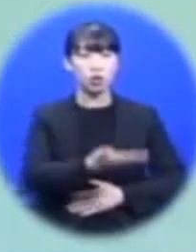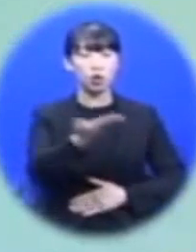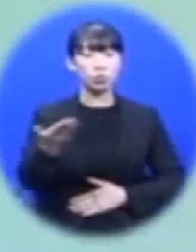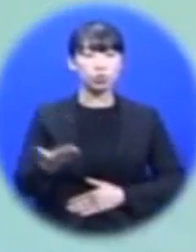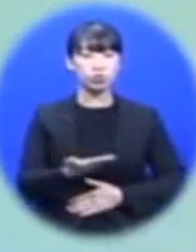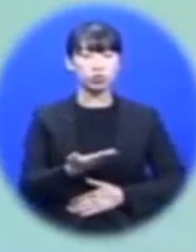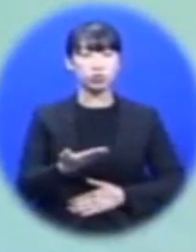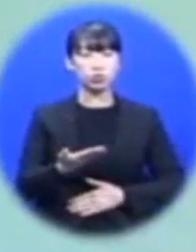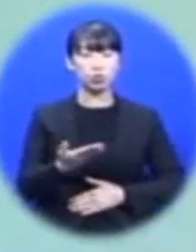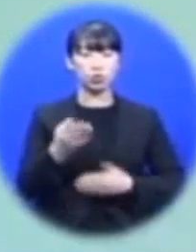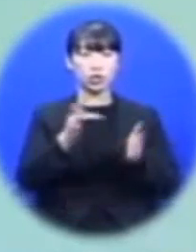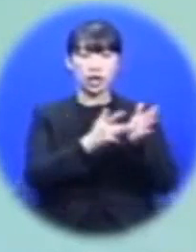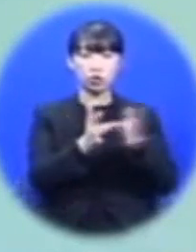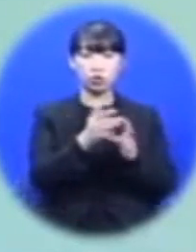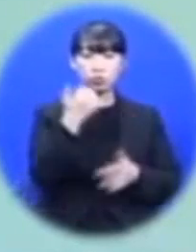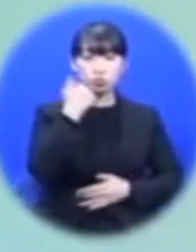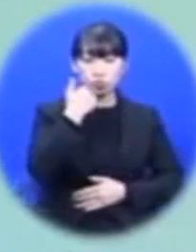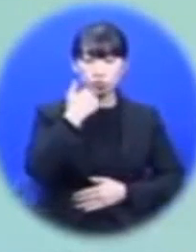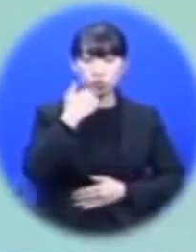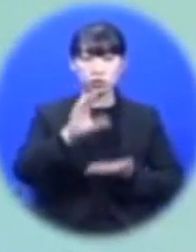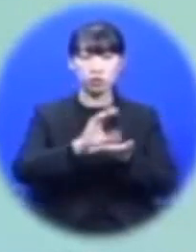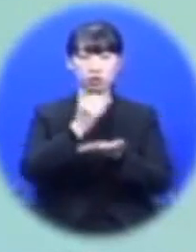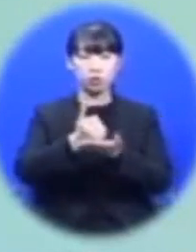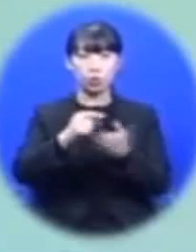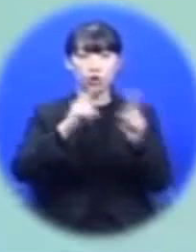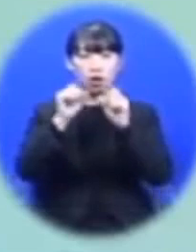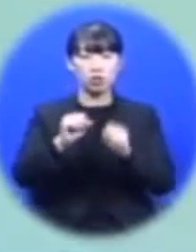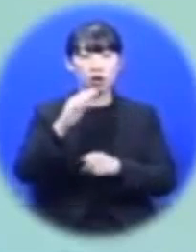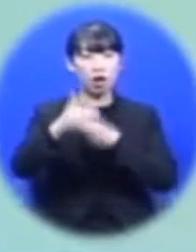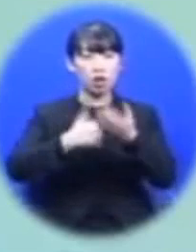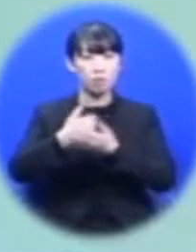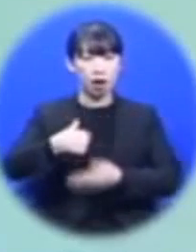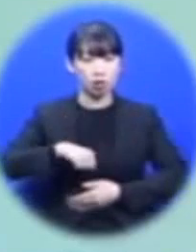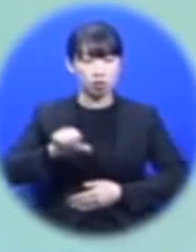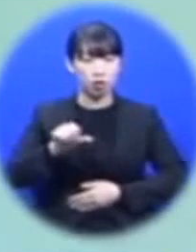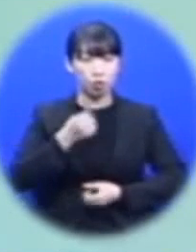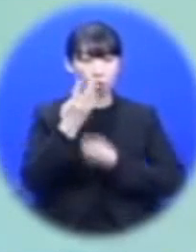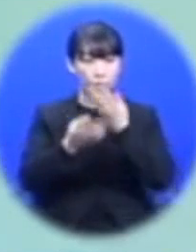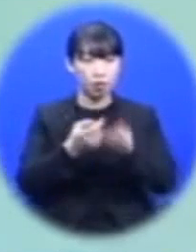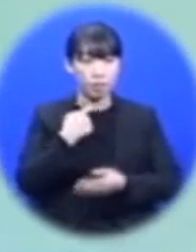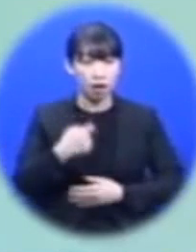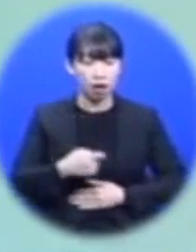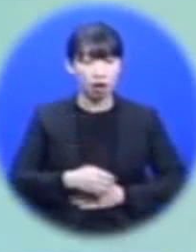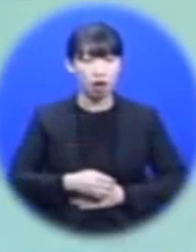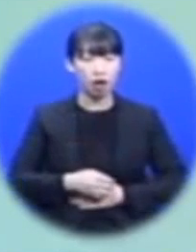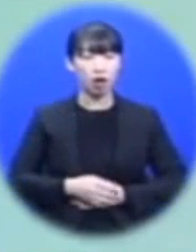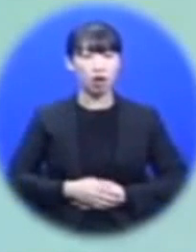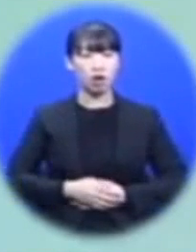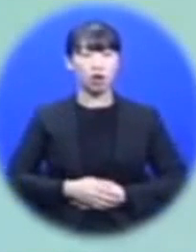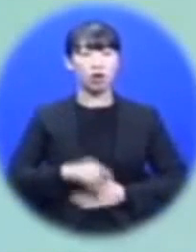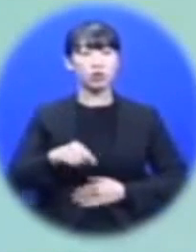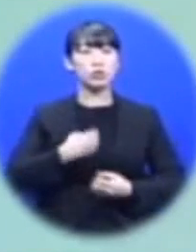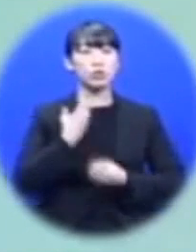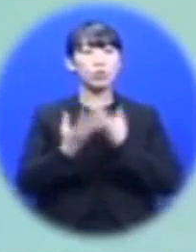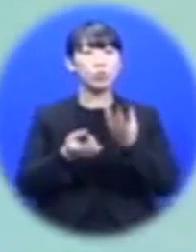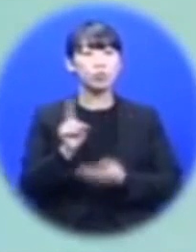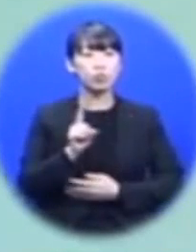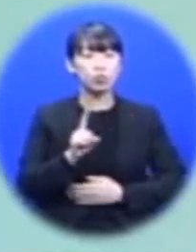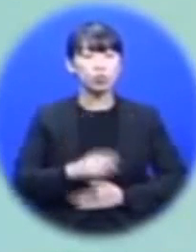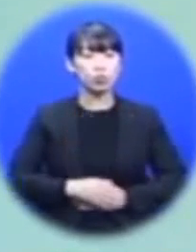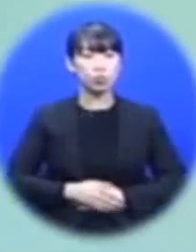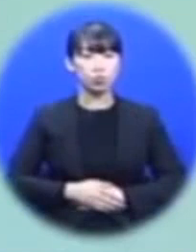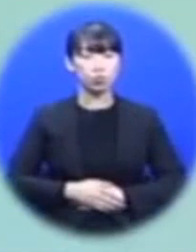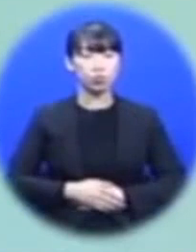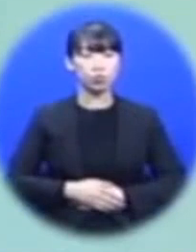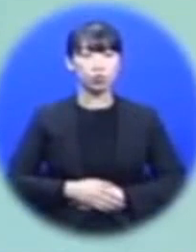살아계신 하나님의 아들이라고 믿고 고백하시면이 고백은 도대체 어찌 된 일입니까 우리는